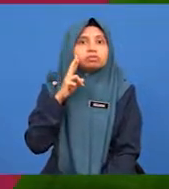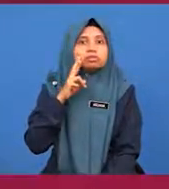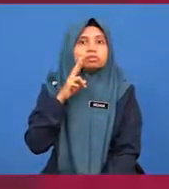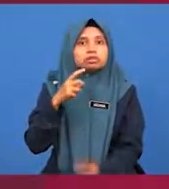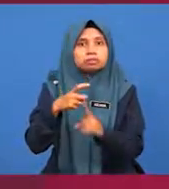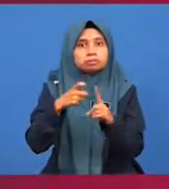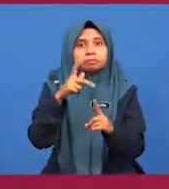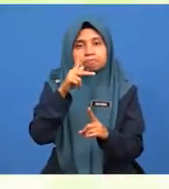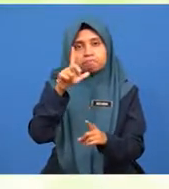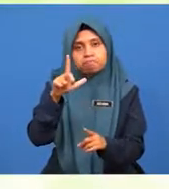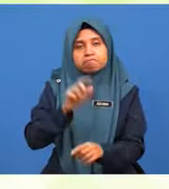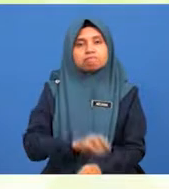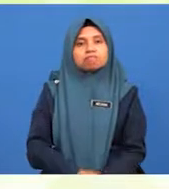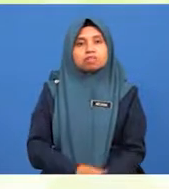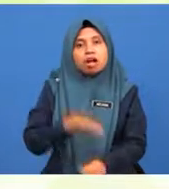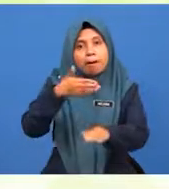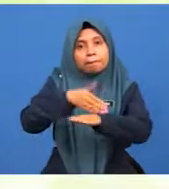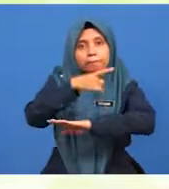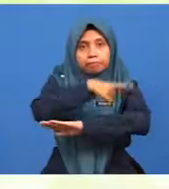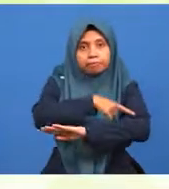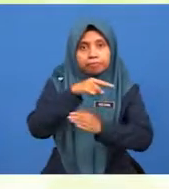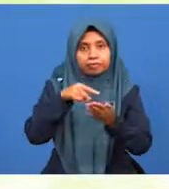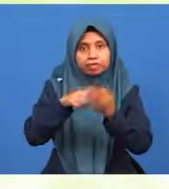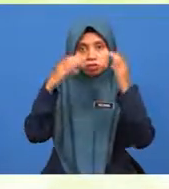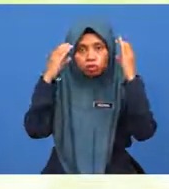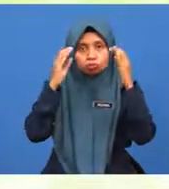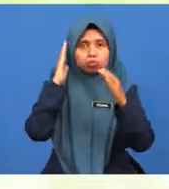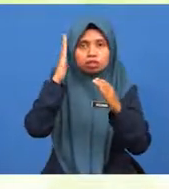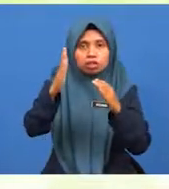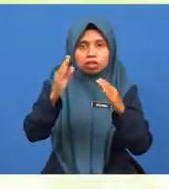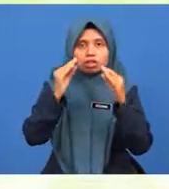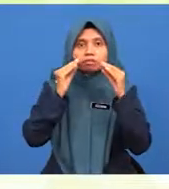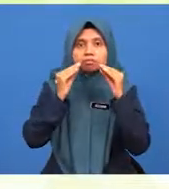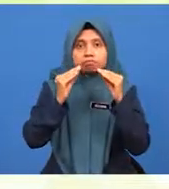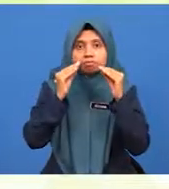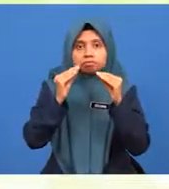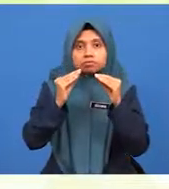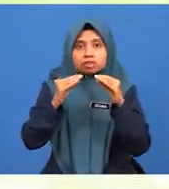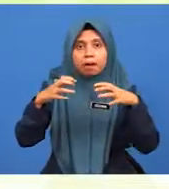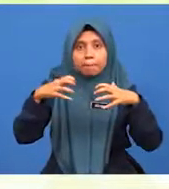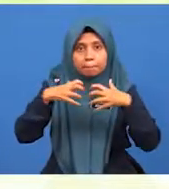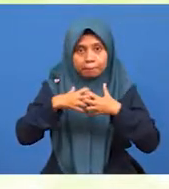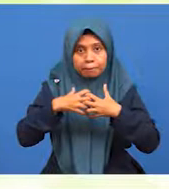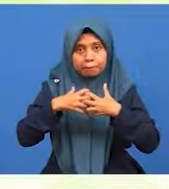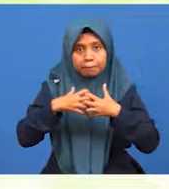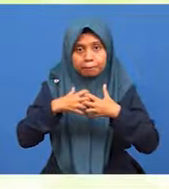Lumpur. Pada hari ini, cikgu akan mengajarkan tajuk Penjodoh Bilangan.